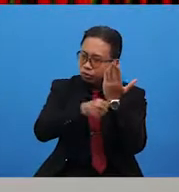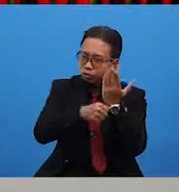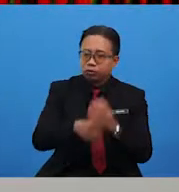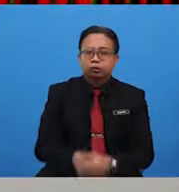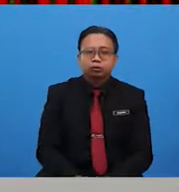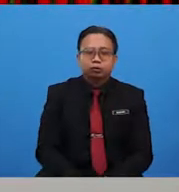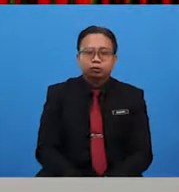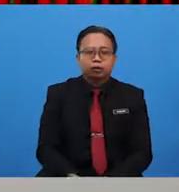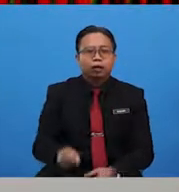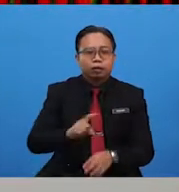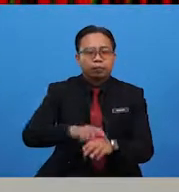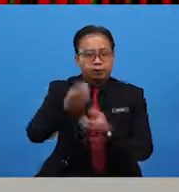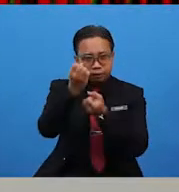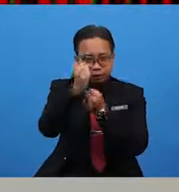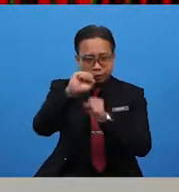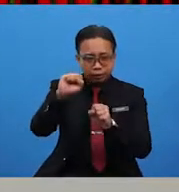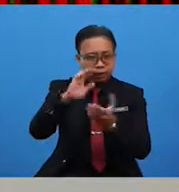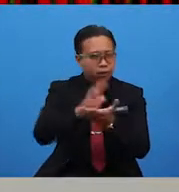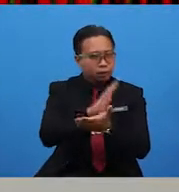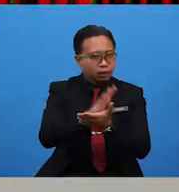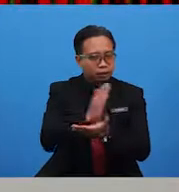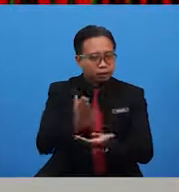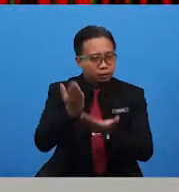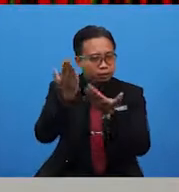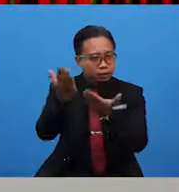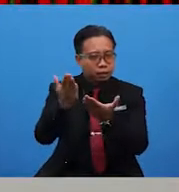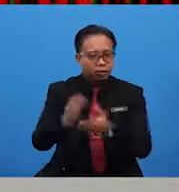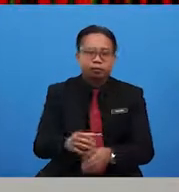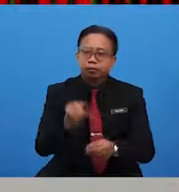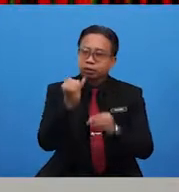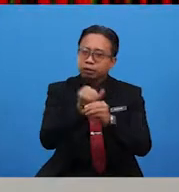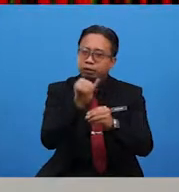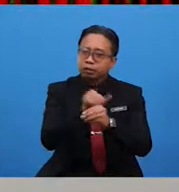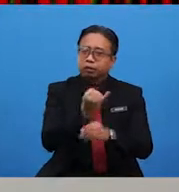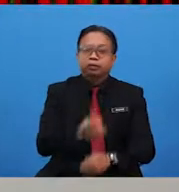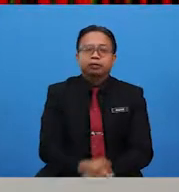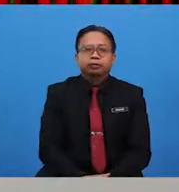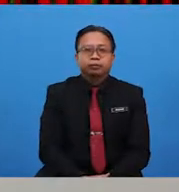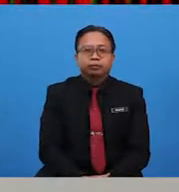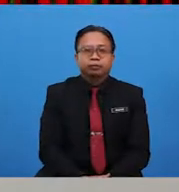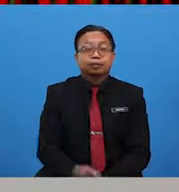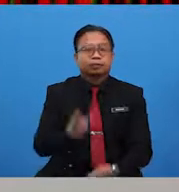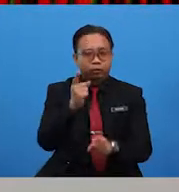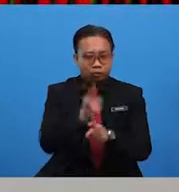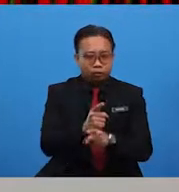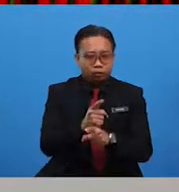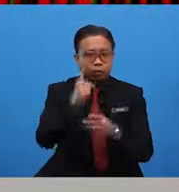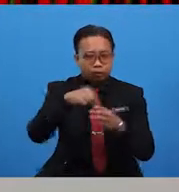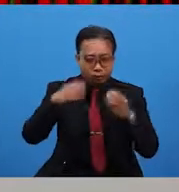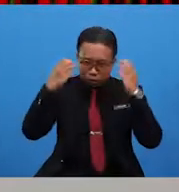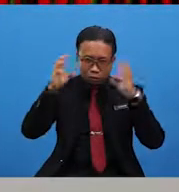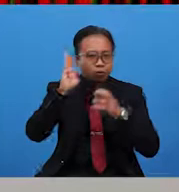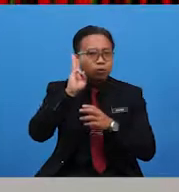sepanjang menyiapkan kertas cadangan pengkaryaan benarlah apa yang dikatakan cek gue